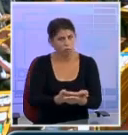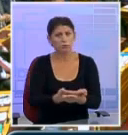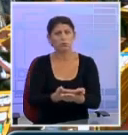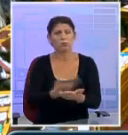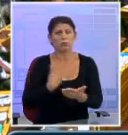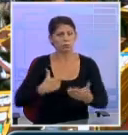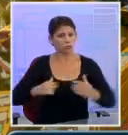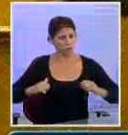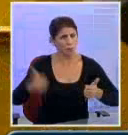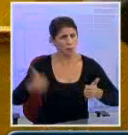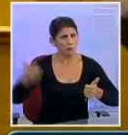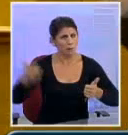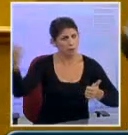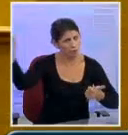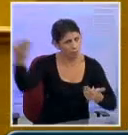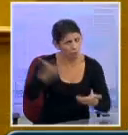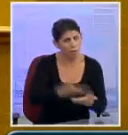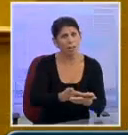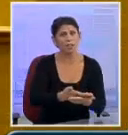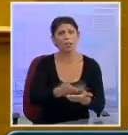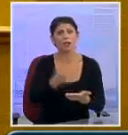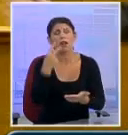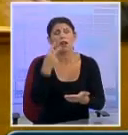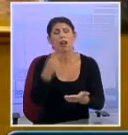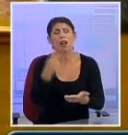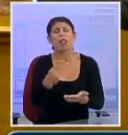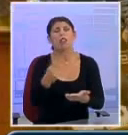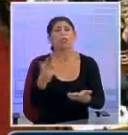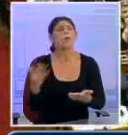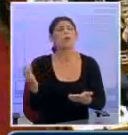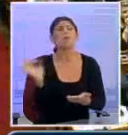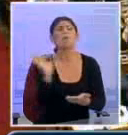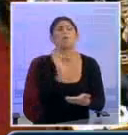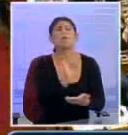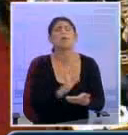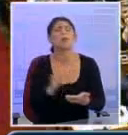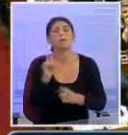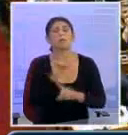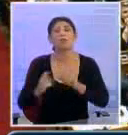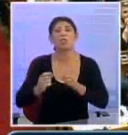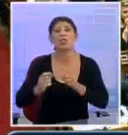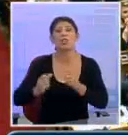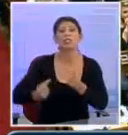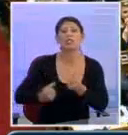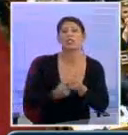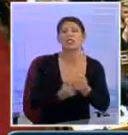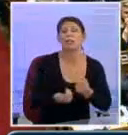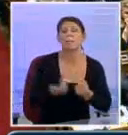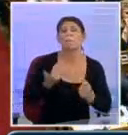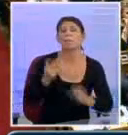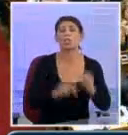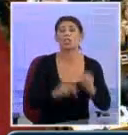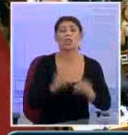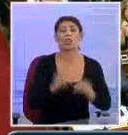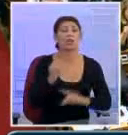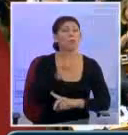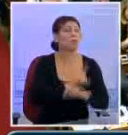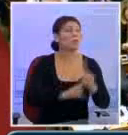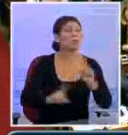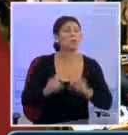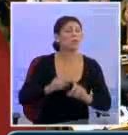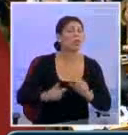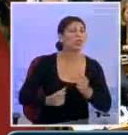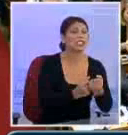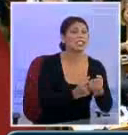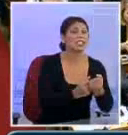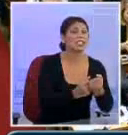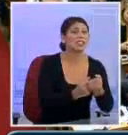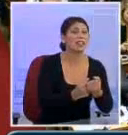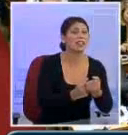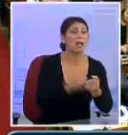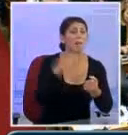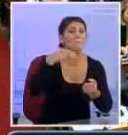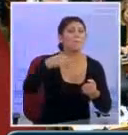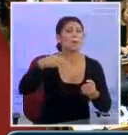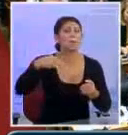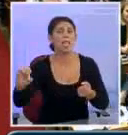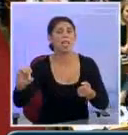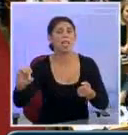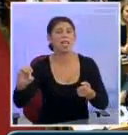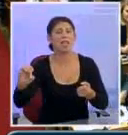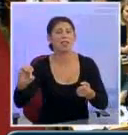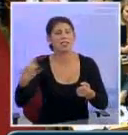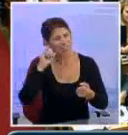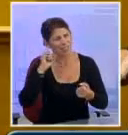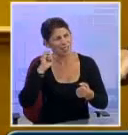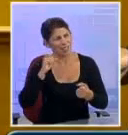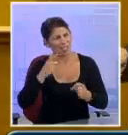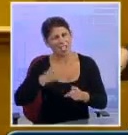και γνωριζόμαστε μεταξύ μας και όλοι ξέρουν τις παρέες μας, τις φιλίες μας, τις συναναστροφές μας, όλοι ξέρουν ποιος στηρίζει ποιον.